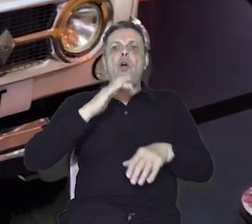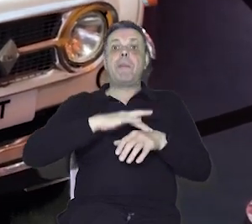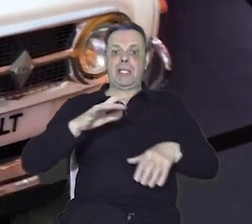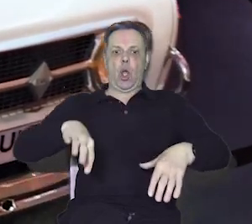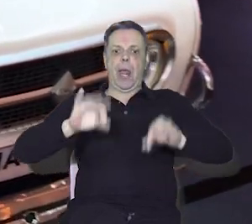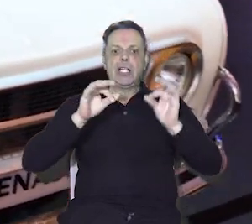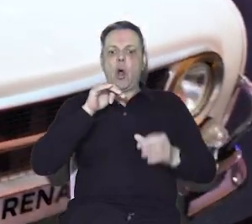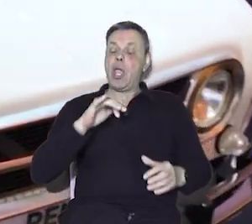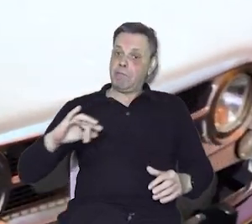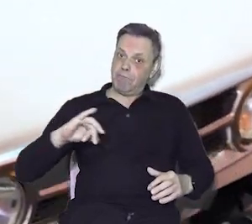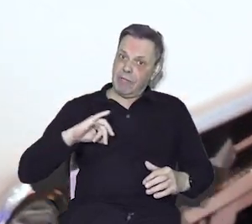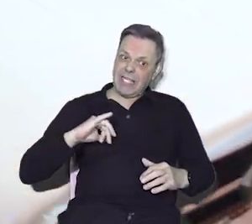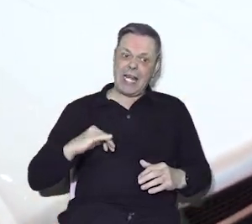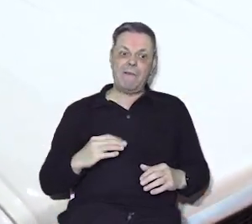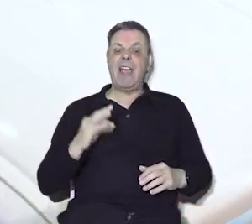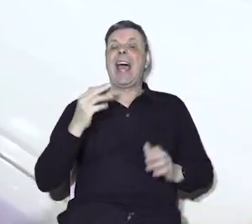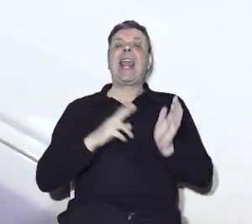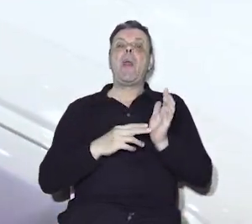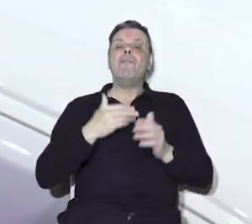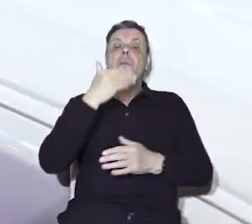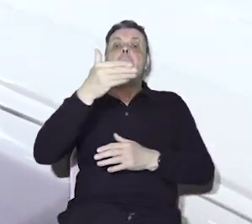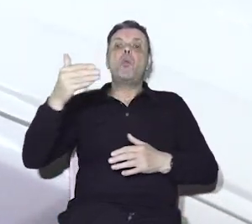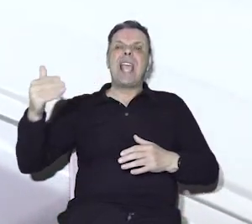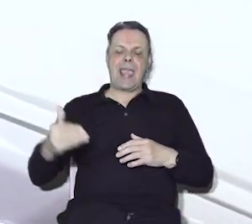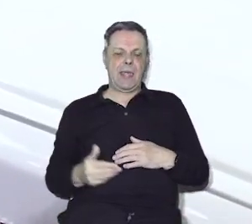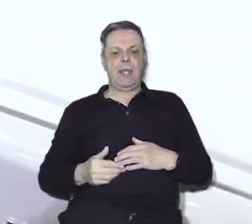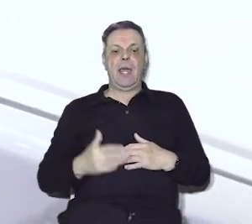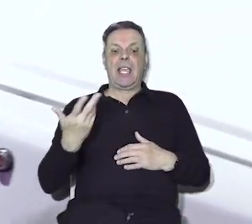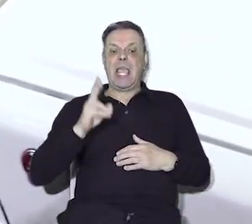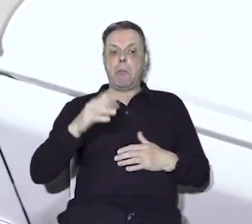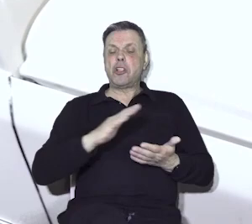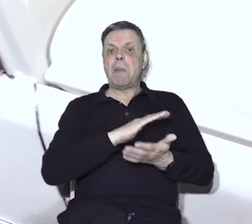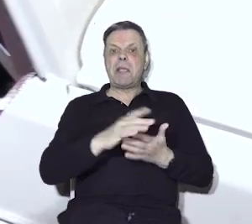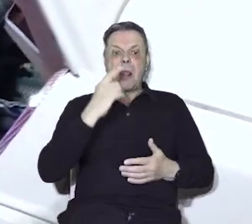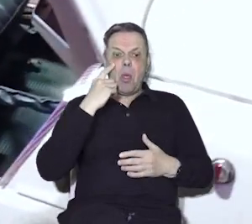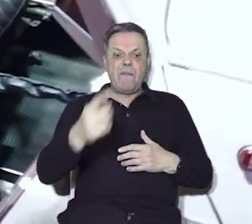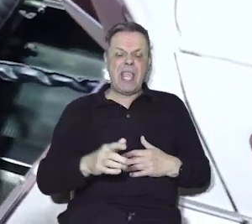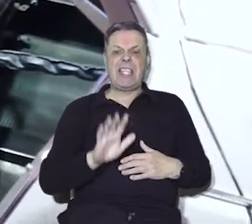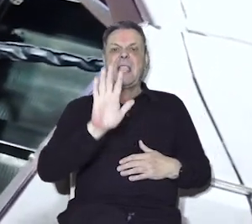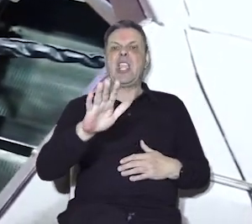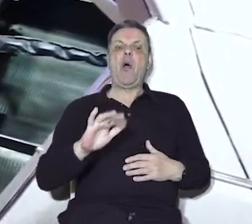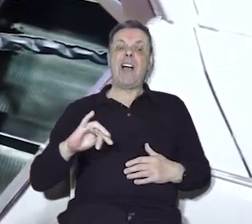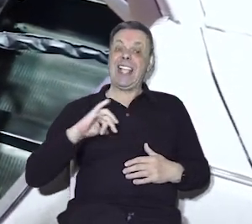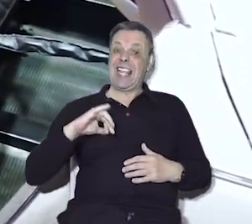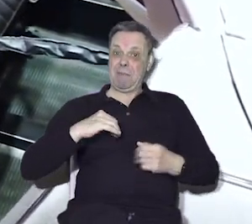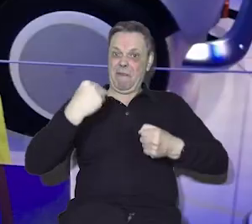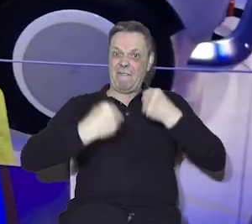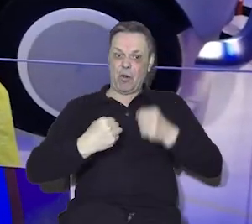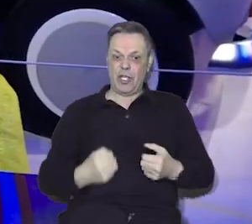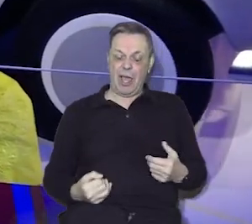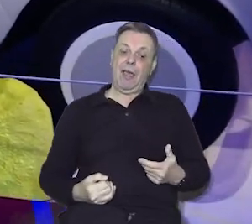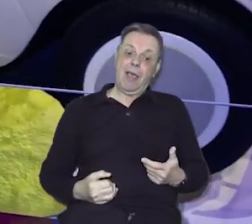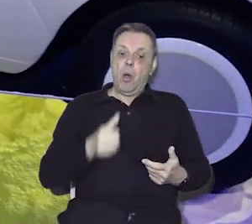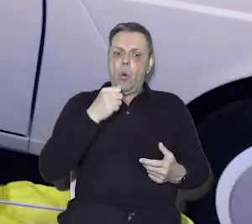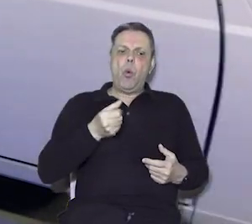našao i vrlo zanimljiv Renault muzej, u kojem možete besplatno vidjeti njihova zanimljiva vozila. Uzgred, u